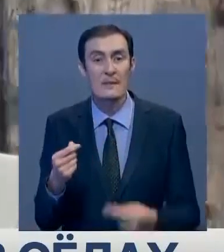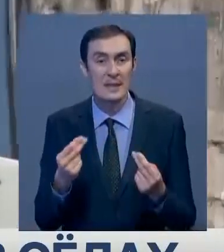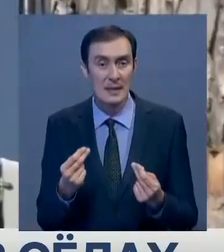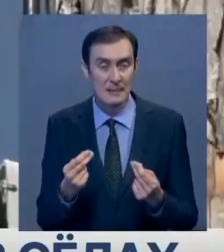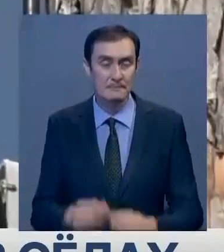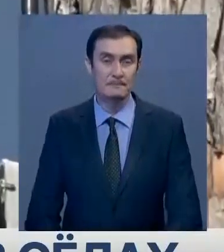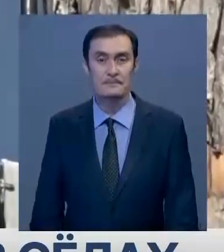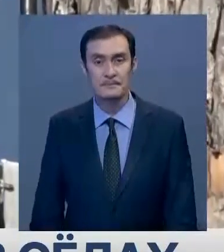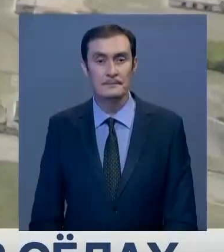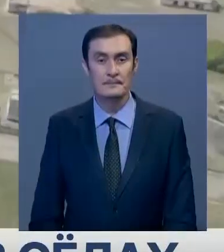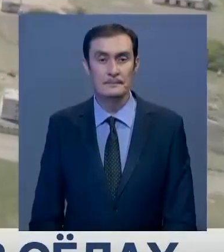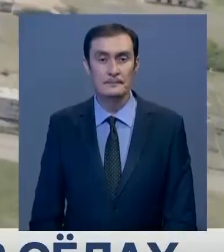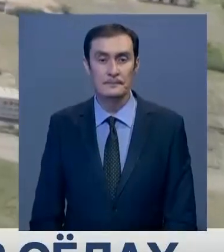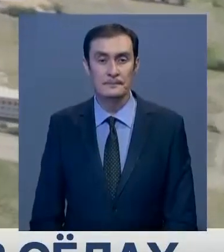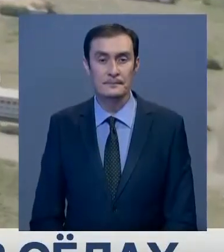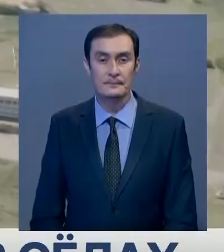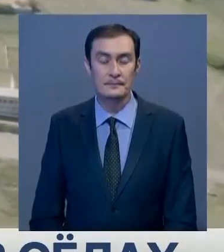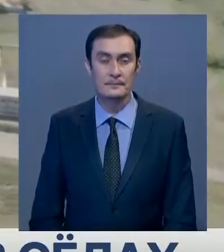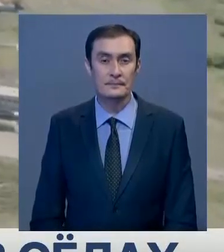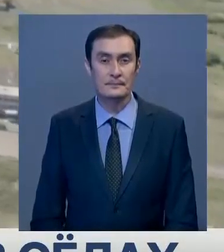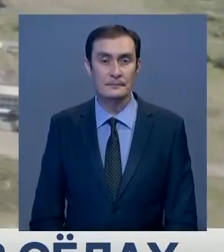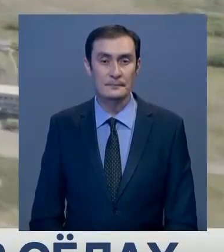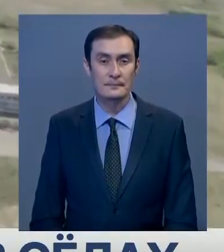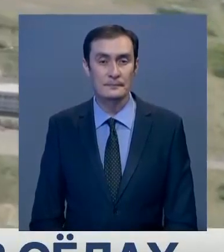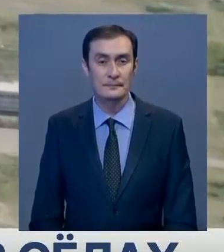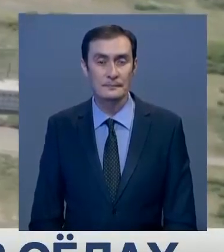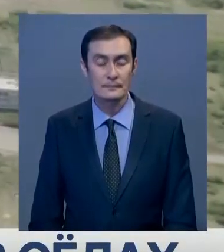тенге. Нургуль Ахметова, Тулеген Иманов, Хабар 24, Северо-Казахстанская область.